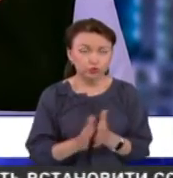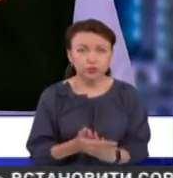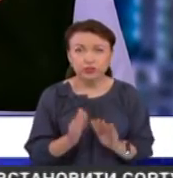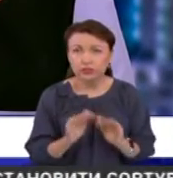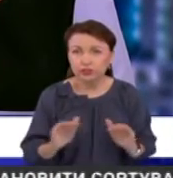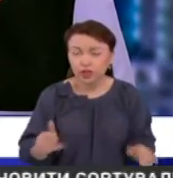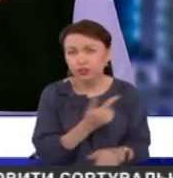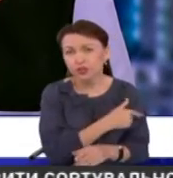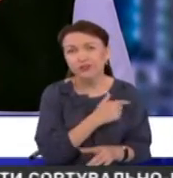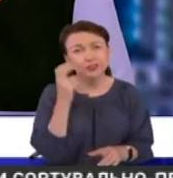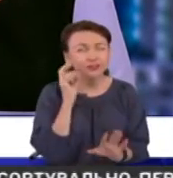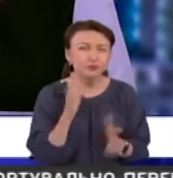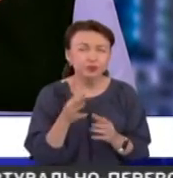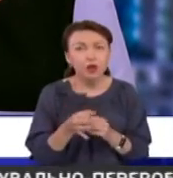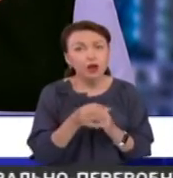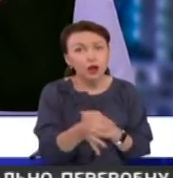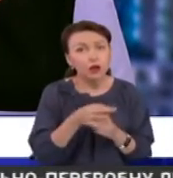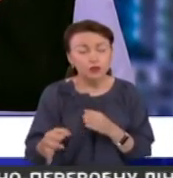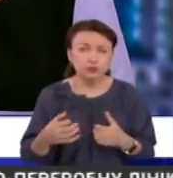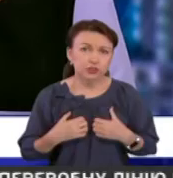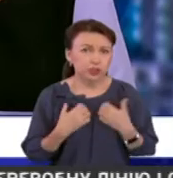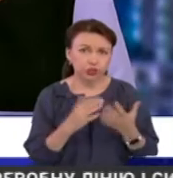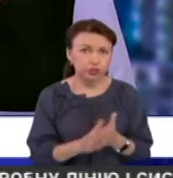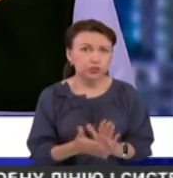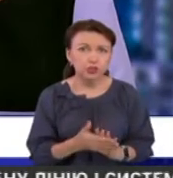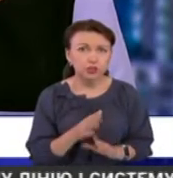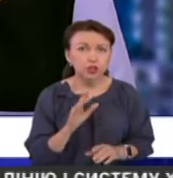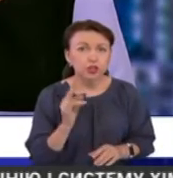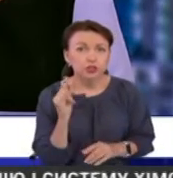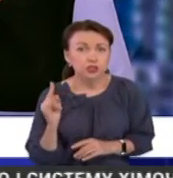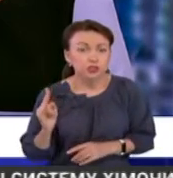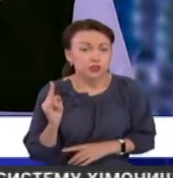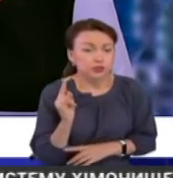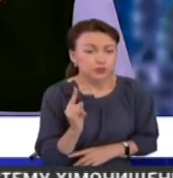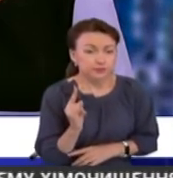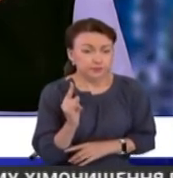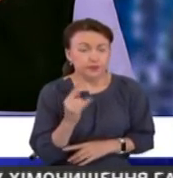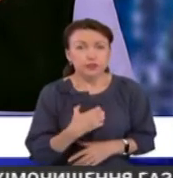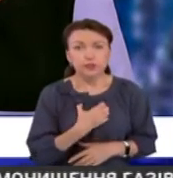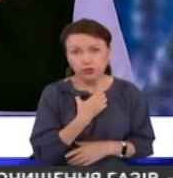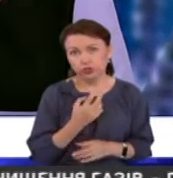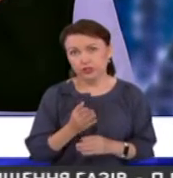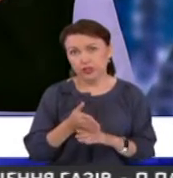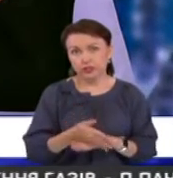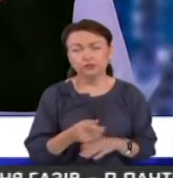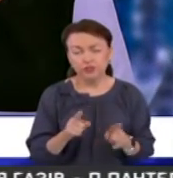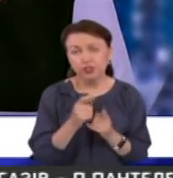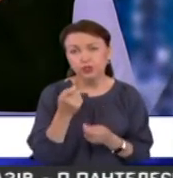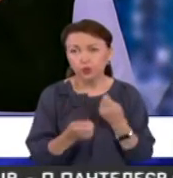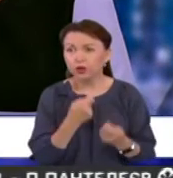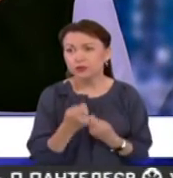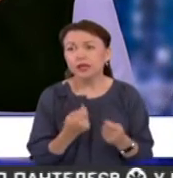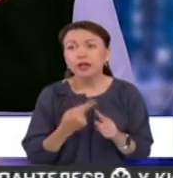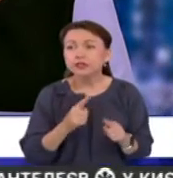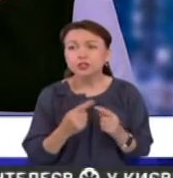Ну, в Києві ще більш-менше, а на периферії це страшний стан, кажуть, туди з дитиною страшно зайти. Ну, і такі нюанси, які це